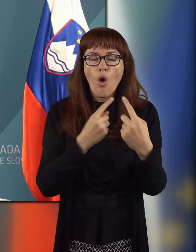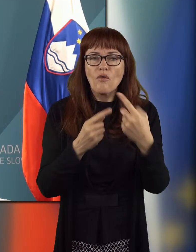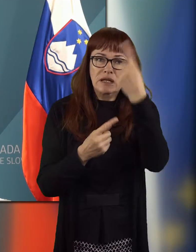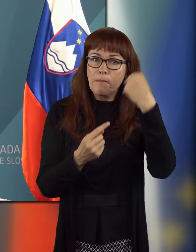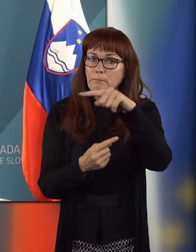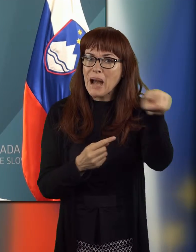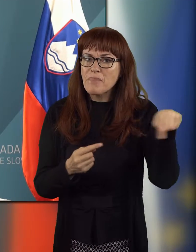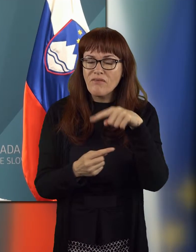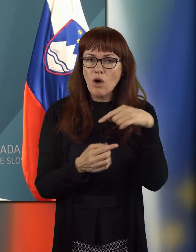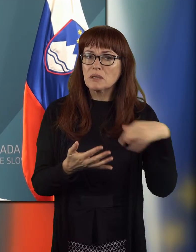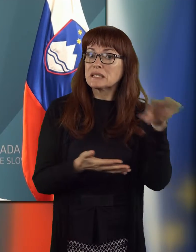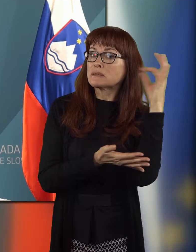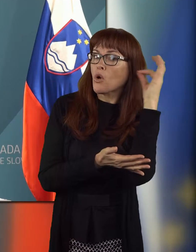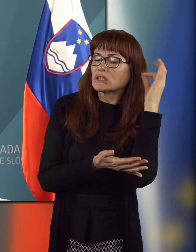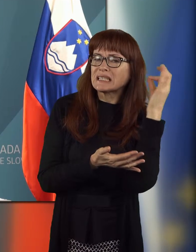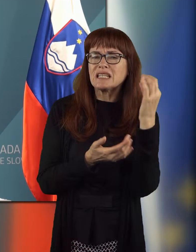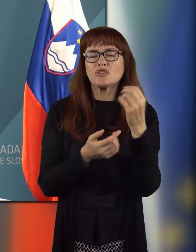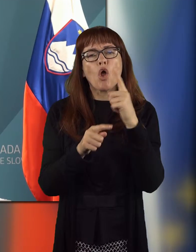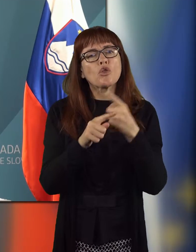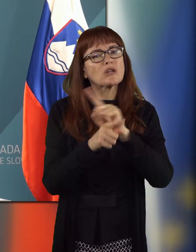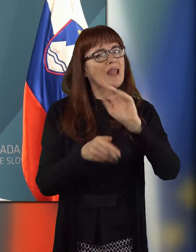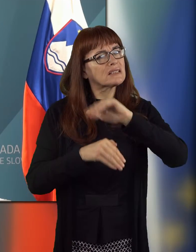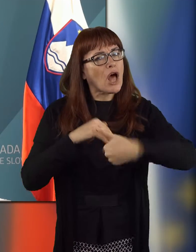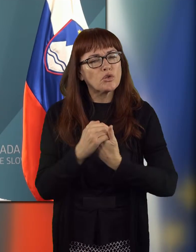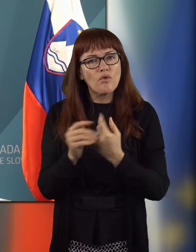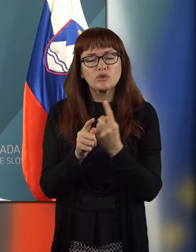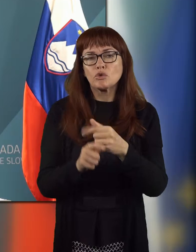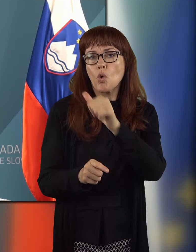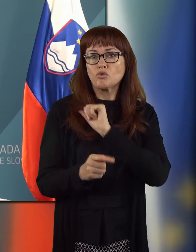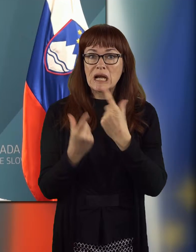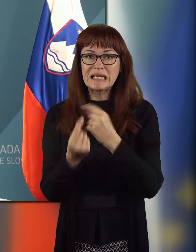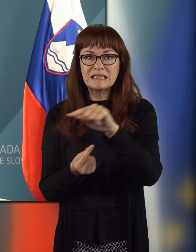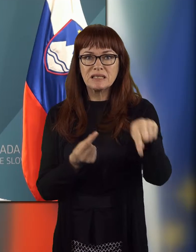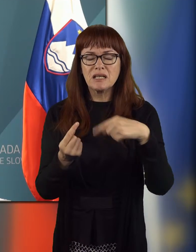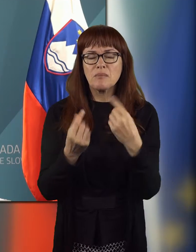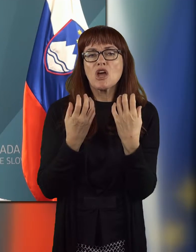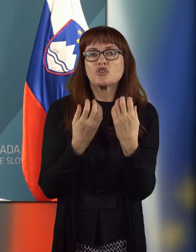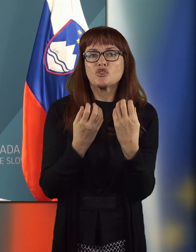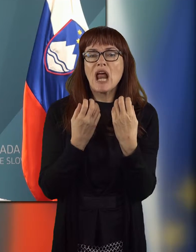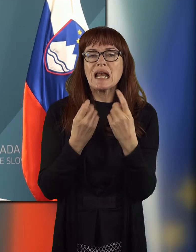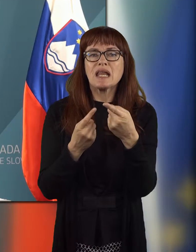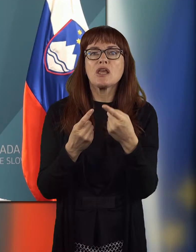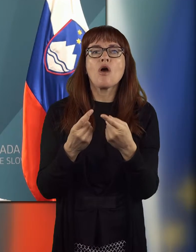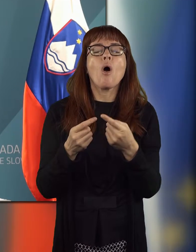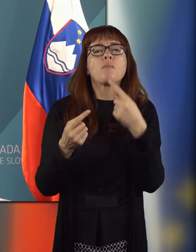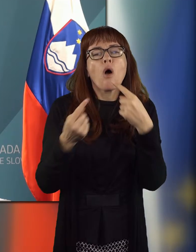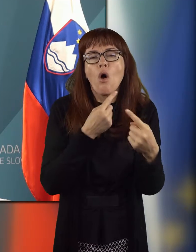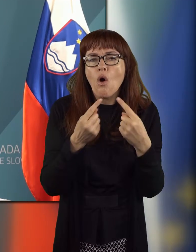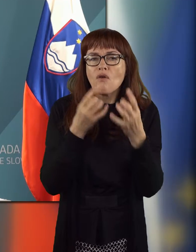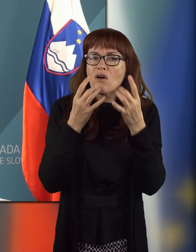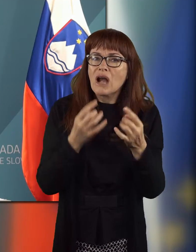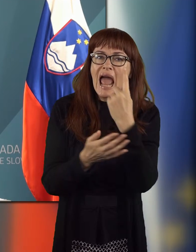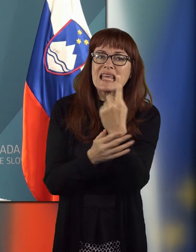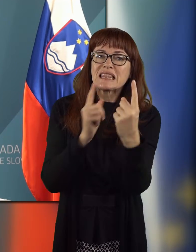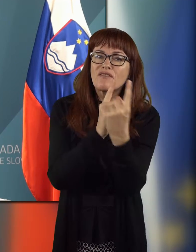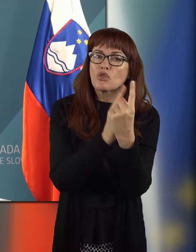ne vem, s prebivalci, ker smo slišali določeno nezadovoljstvo, recimo tudi včeraj z njimi, ne vem, si želijo individualne pogovore in tako, kako